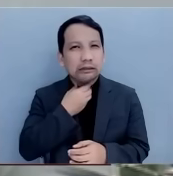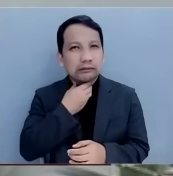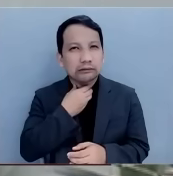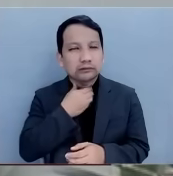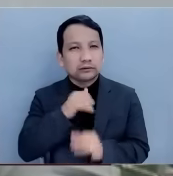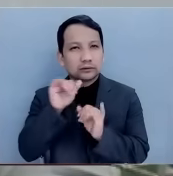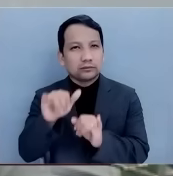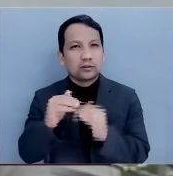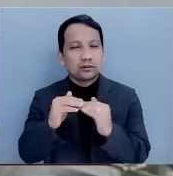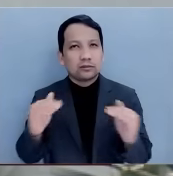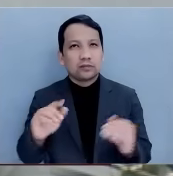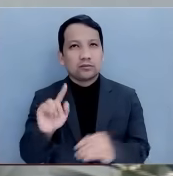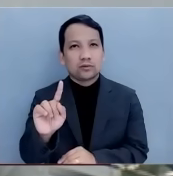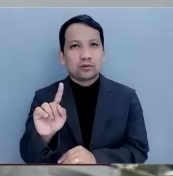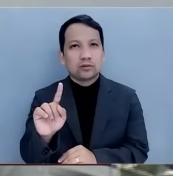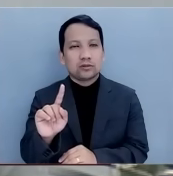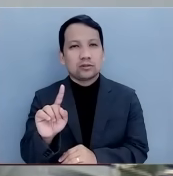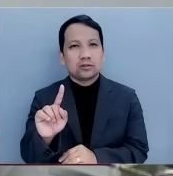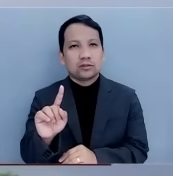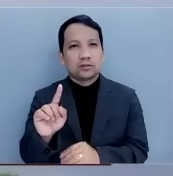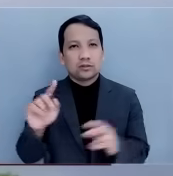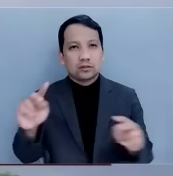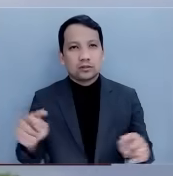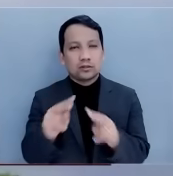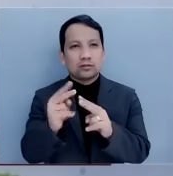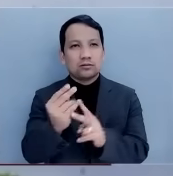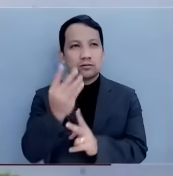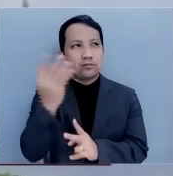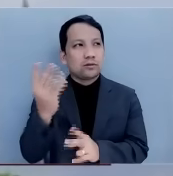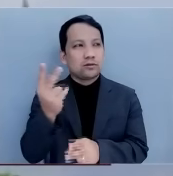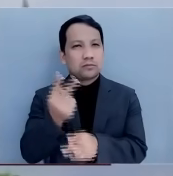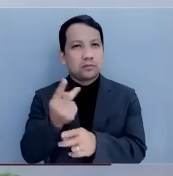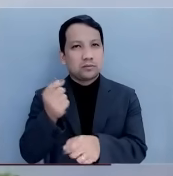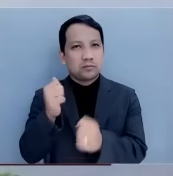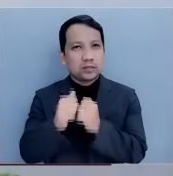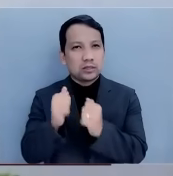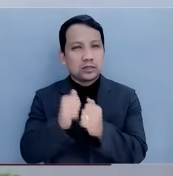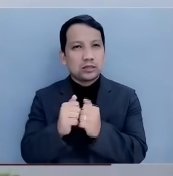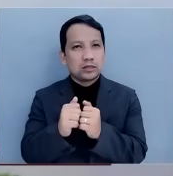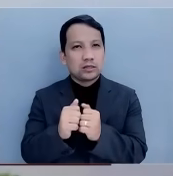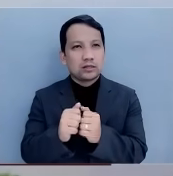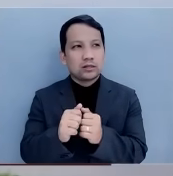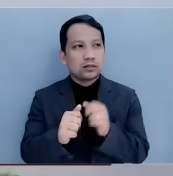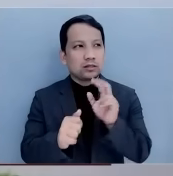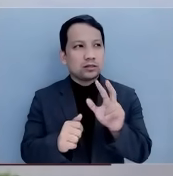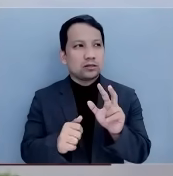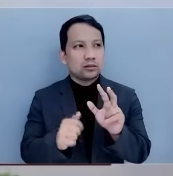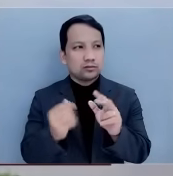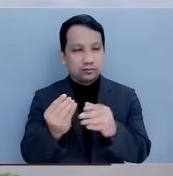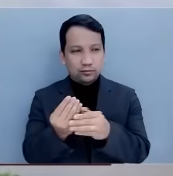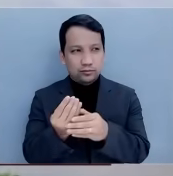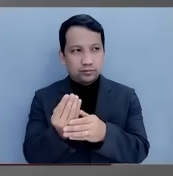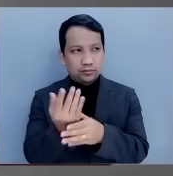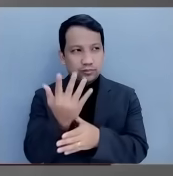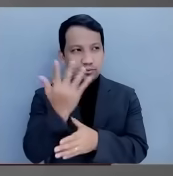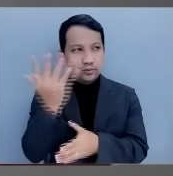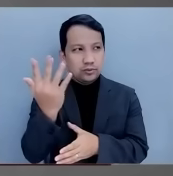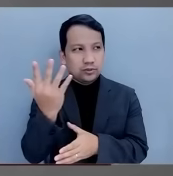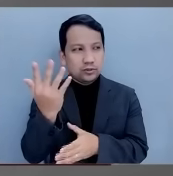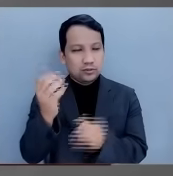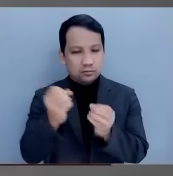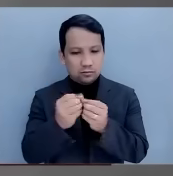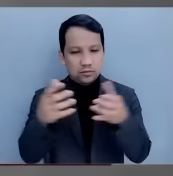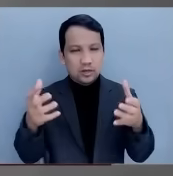pa rin ang alert level 1 sa ang Taal Volcano. Ibig kong sabihin, maaaring magkaroon ng stream or steam-driven o phreatic